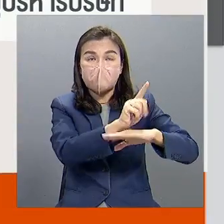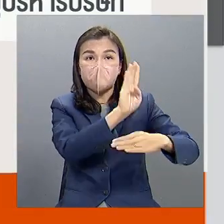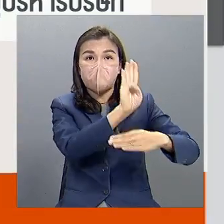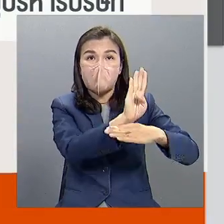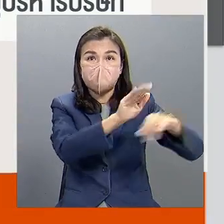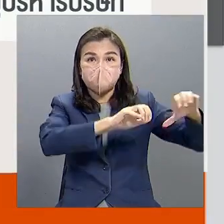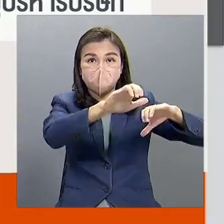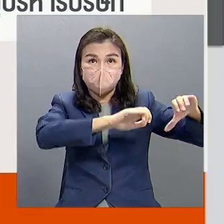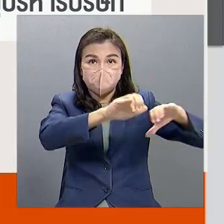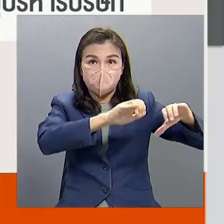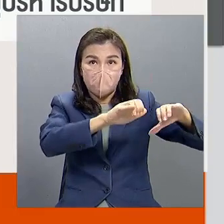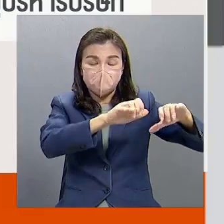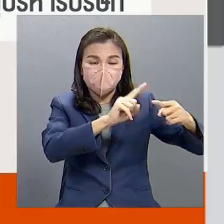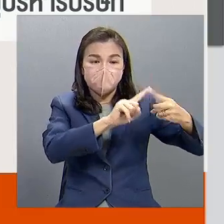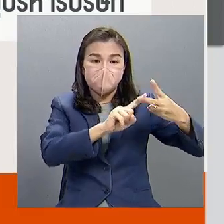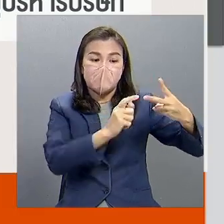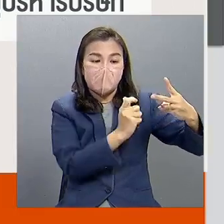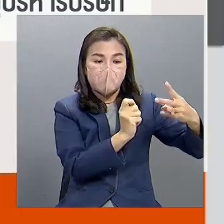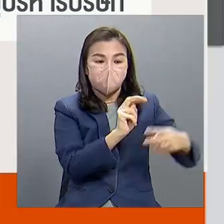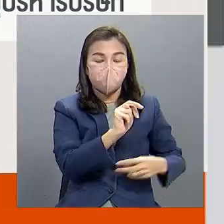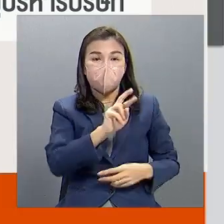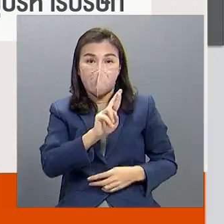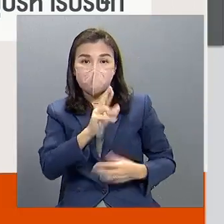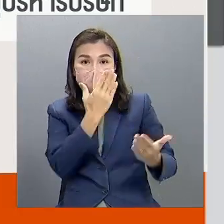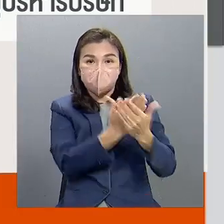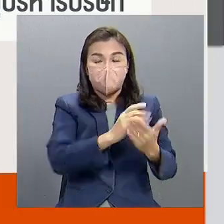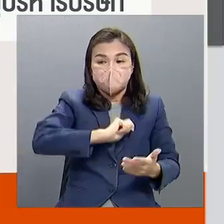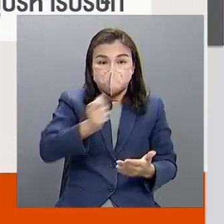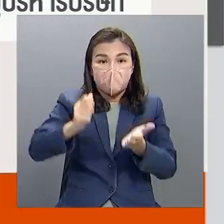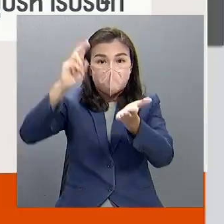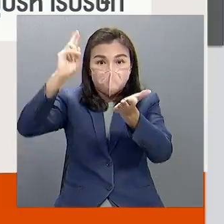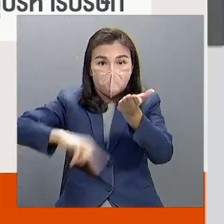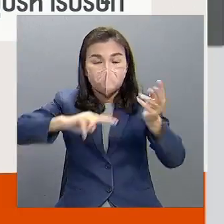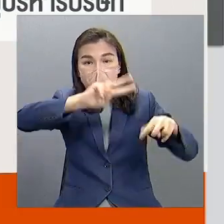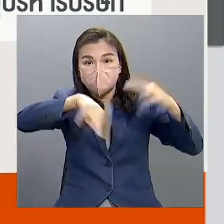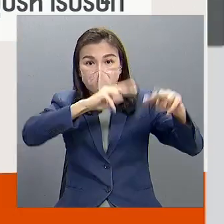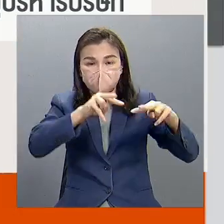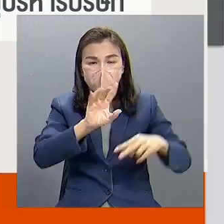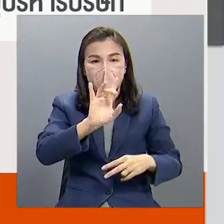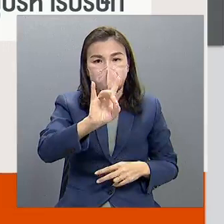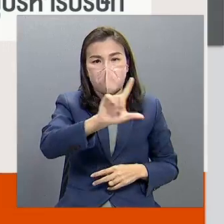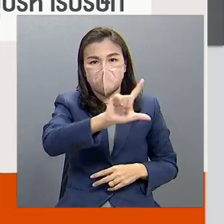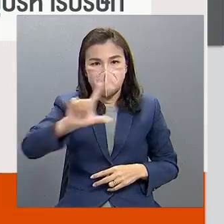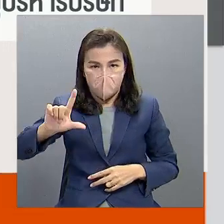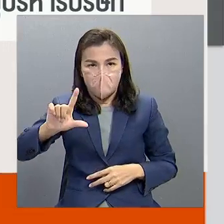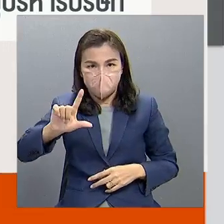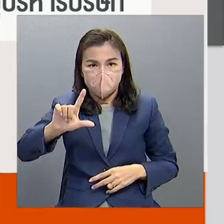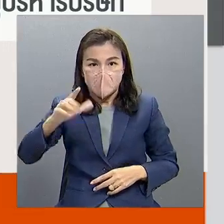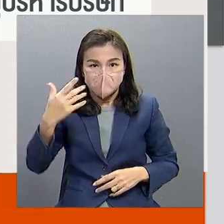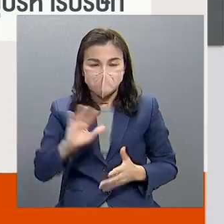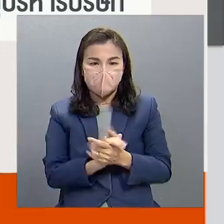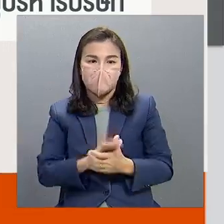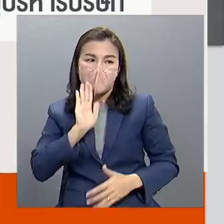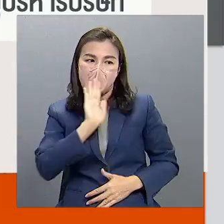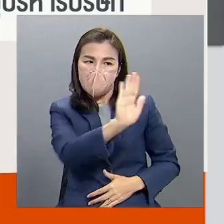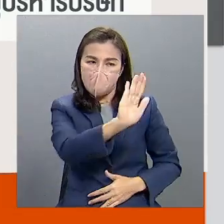และนายอนุรักษ์เชื้อชัยจ่ายค่าปรับและค่าตรวจสอบคนละ8ล้านบาทพร้อมสั่งห้ามซื้อขายสินทรัพย์ดิจิทั